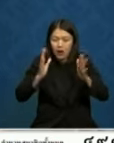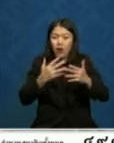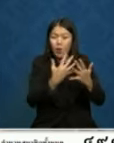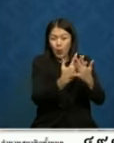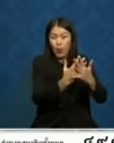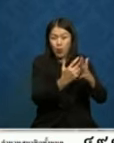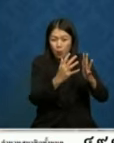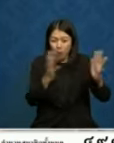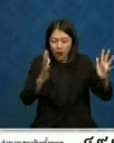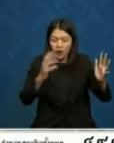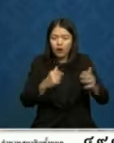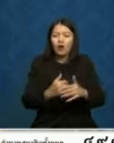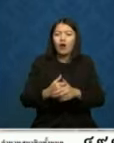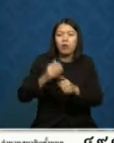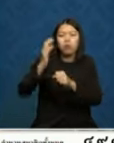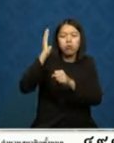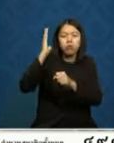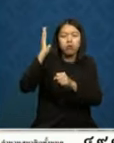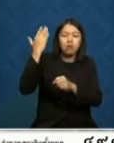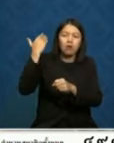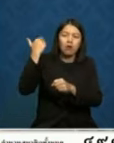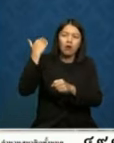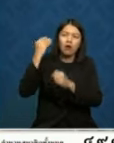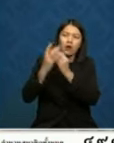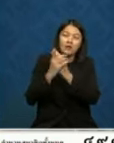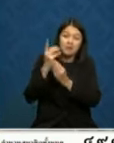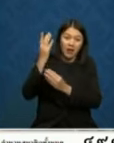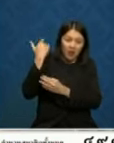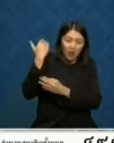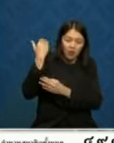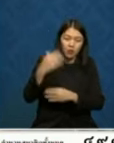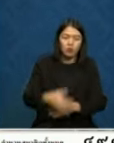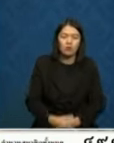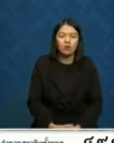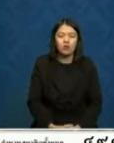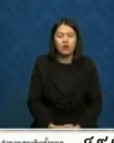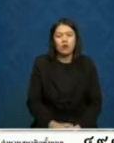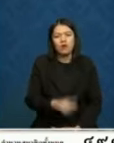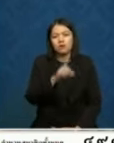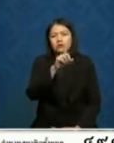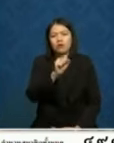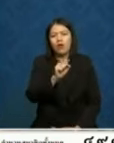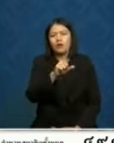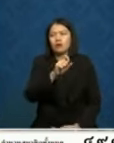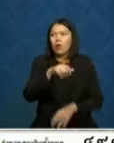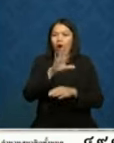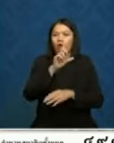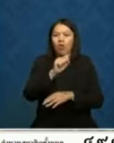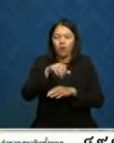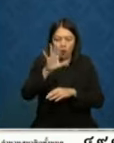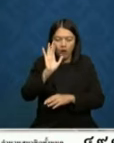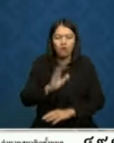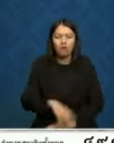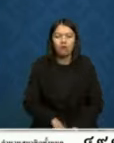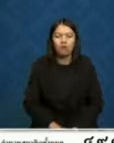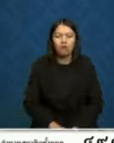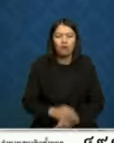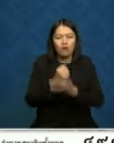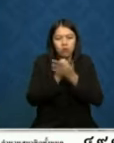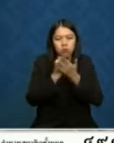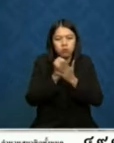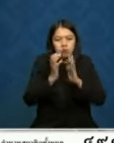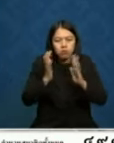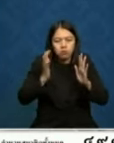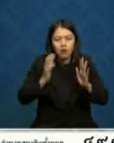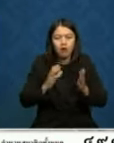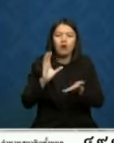ไม่รู้เท่าไหร่เพิ่งผมอภิปรายไปเมื่อสัปดาห์ก่อนนั้นมันนับแสนคนนะฮะคนติดยาบ้า และงบ